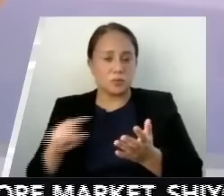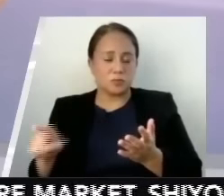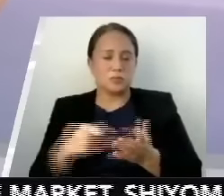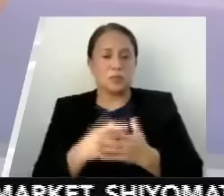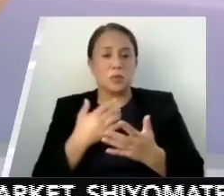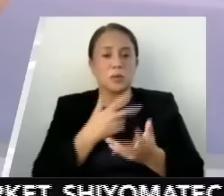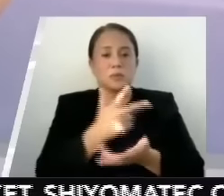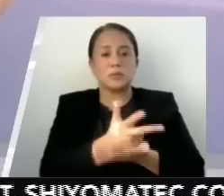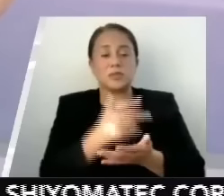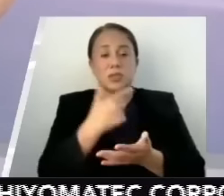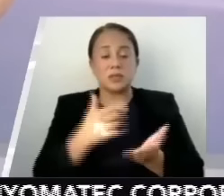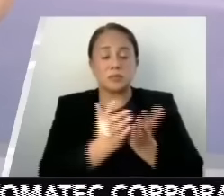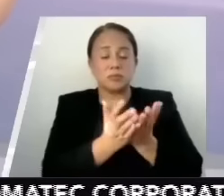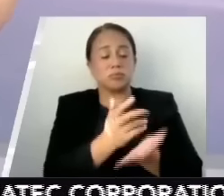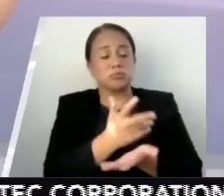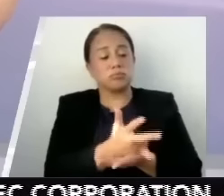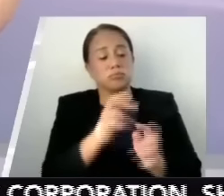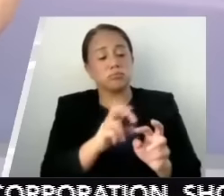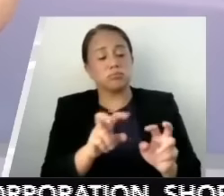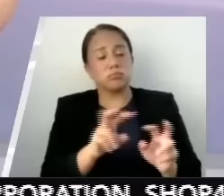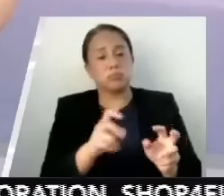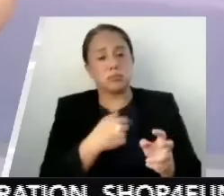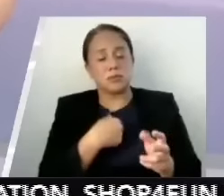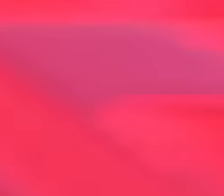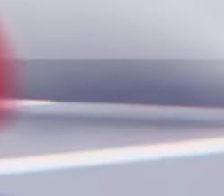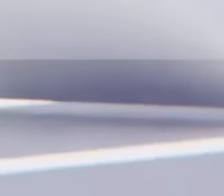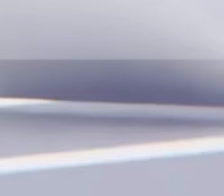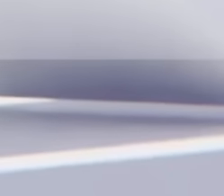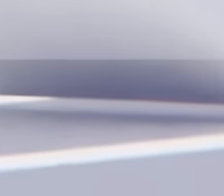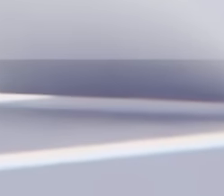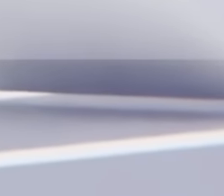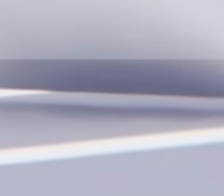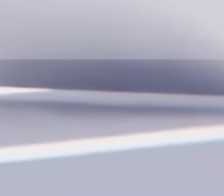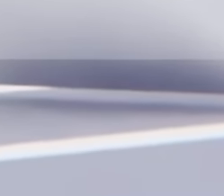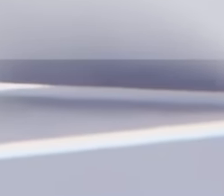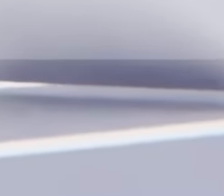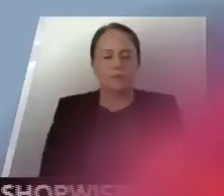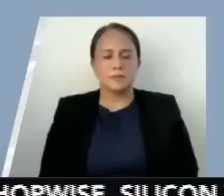sa Philippine Navy. Nakatutok si Maki Pulido.